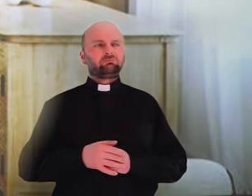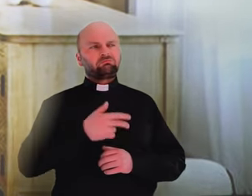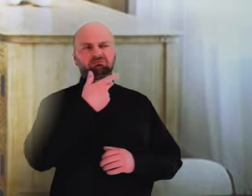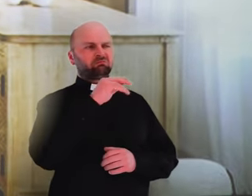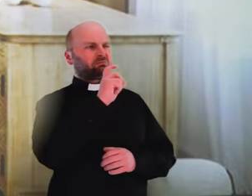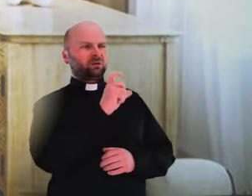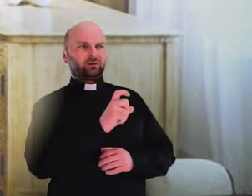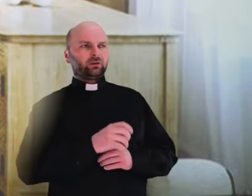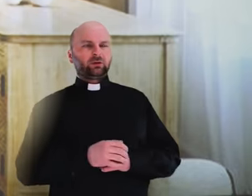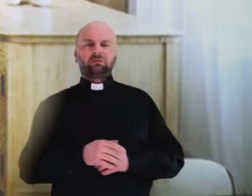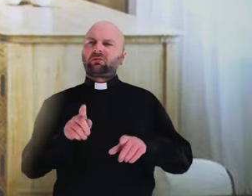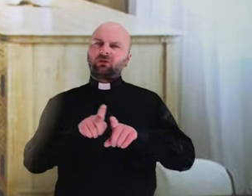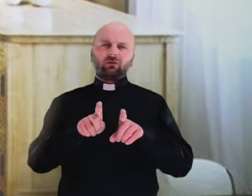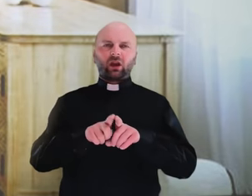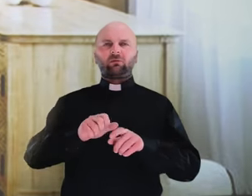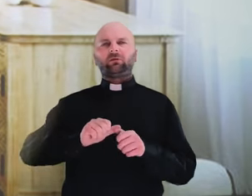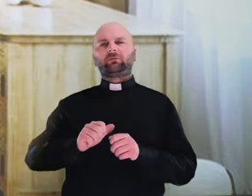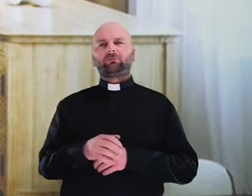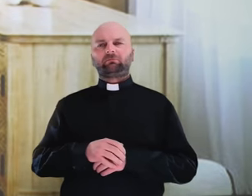Nic. To samo co